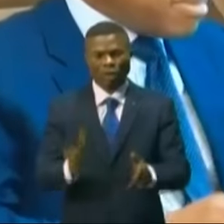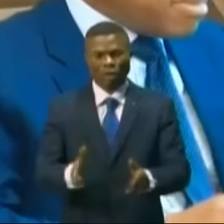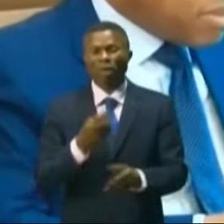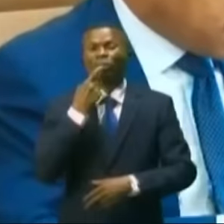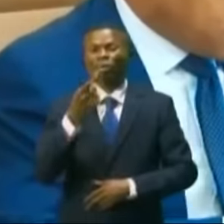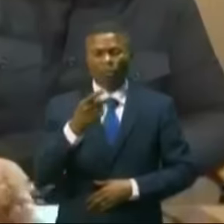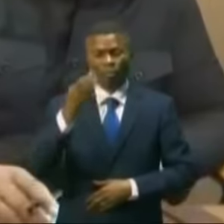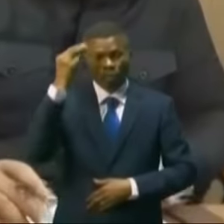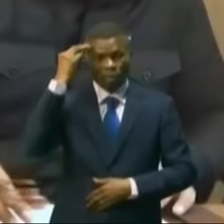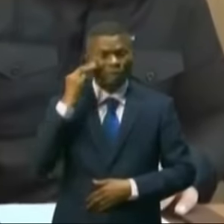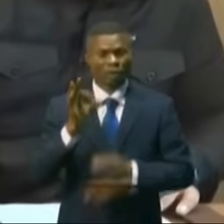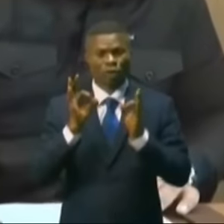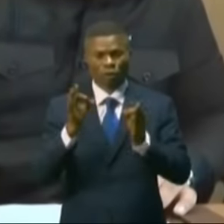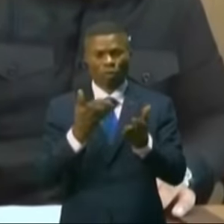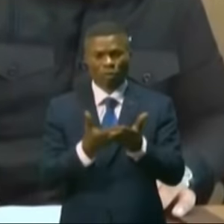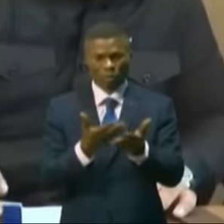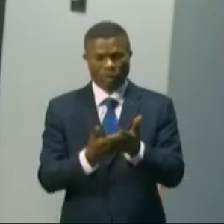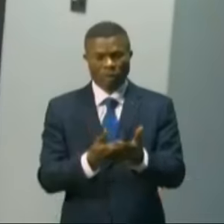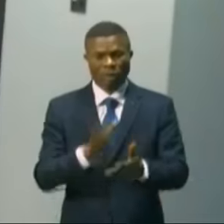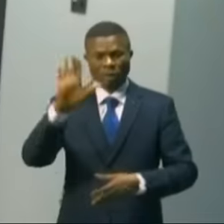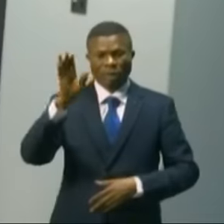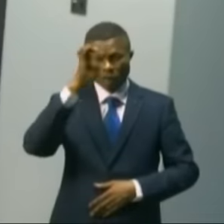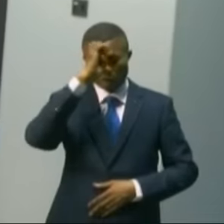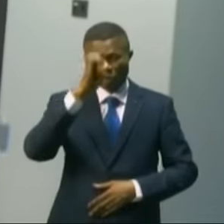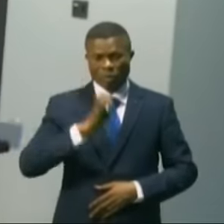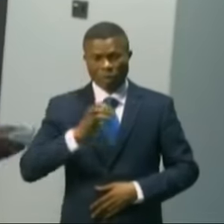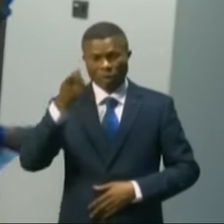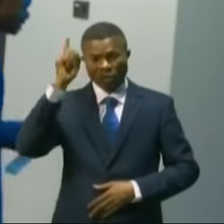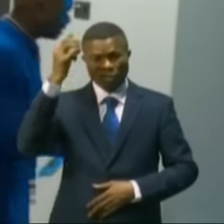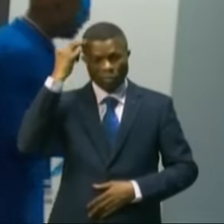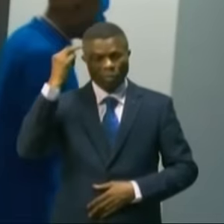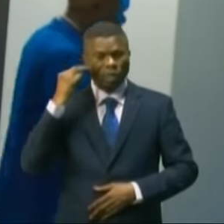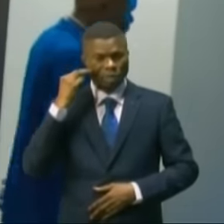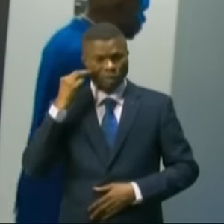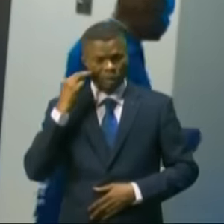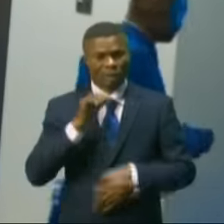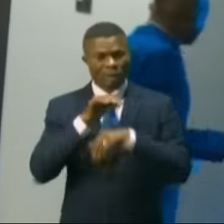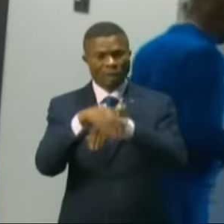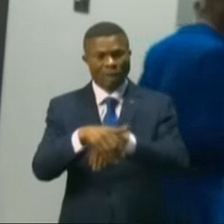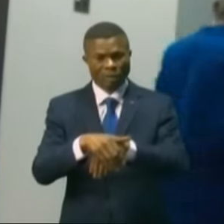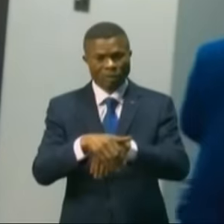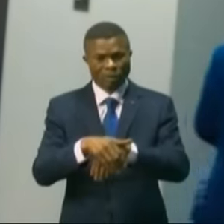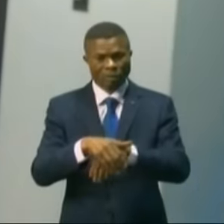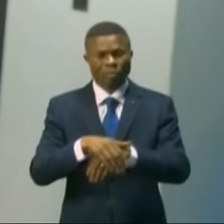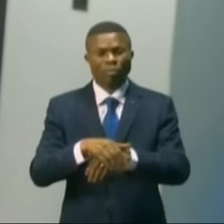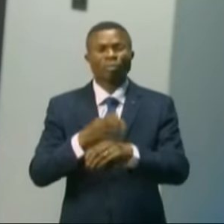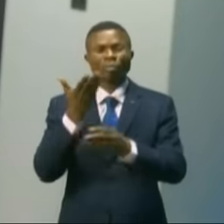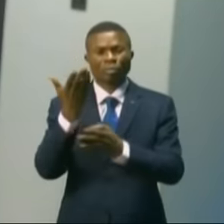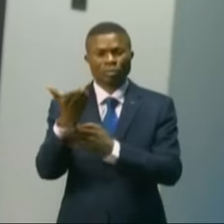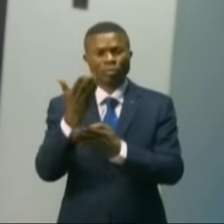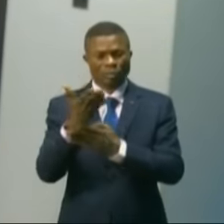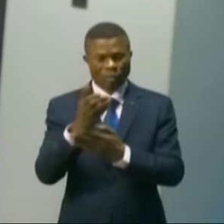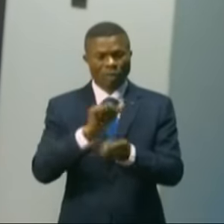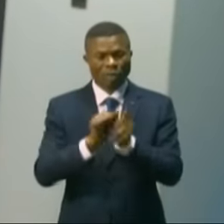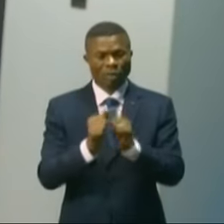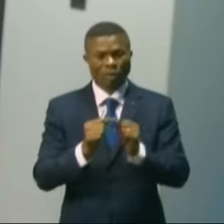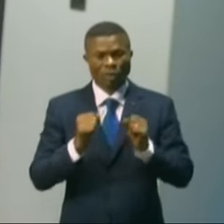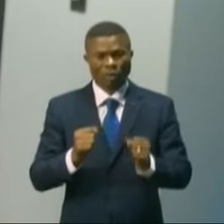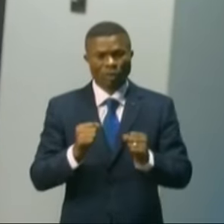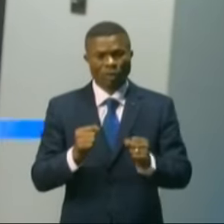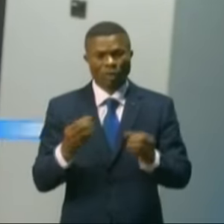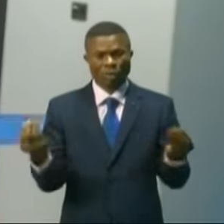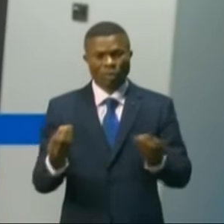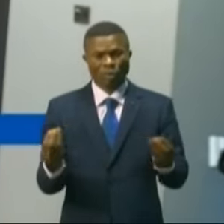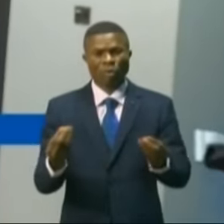au nouveau ministre du portefeuille. Son Excellence, Monsieur le ministre, s'est engagé à pouvoir mener un plaidoyer assez fort afin